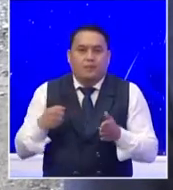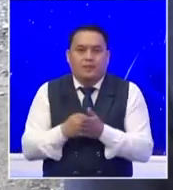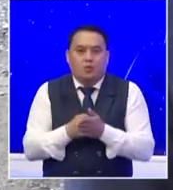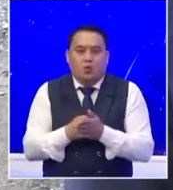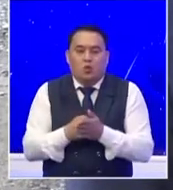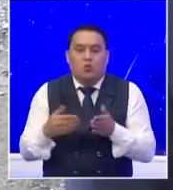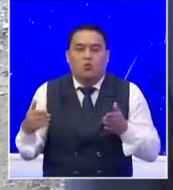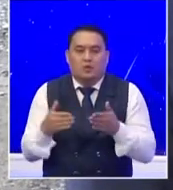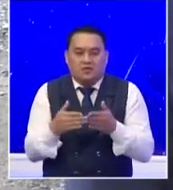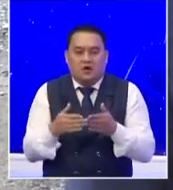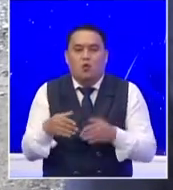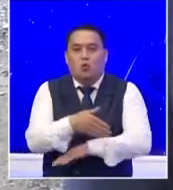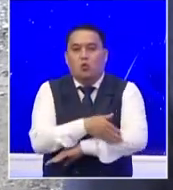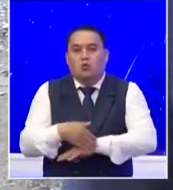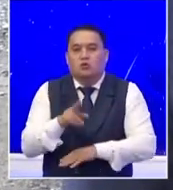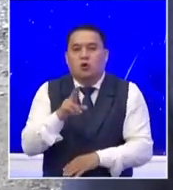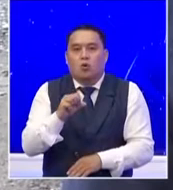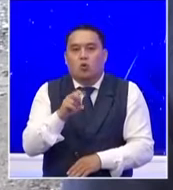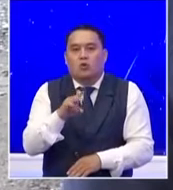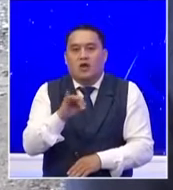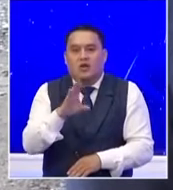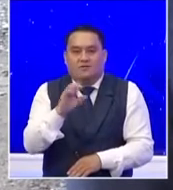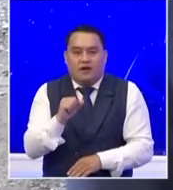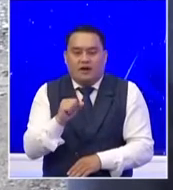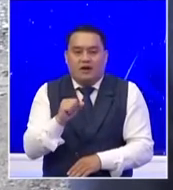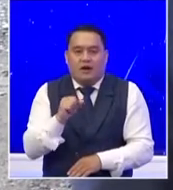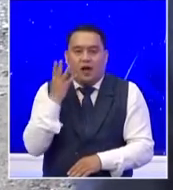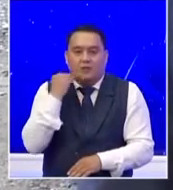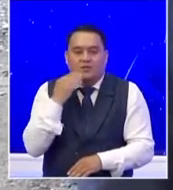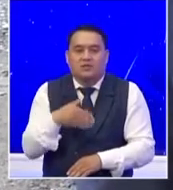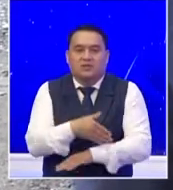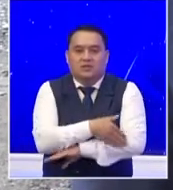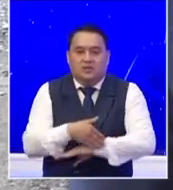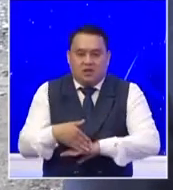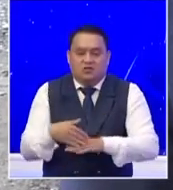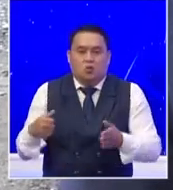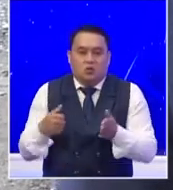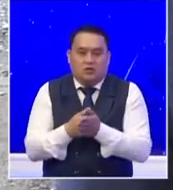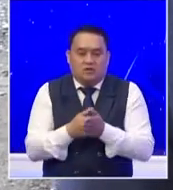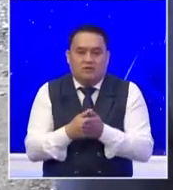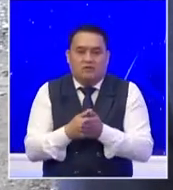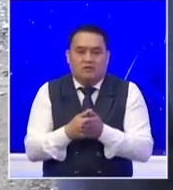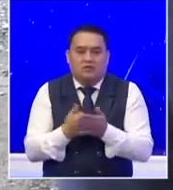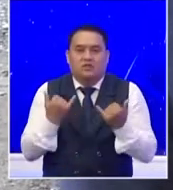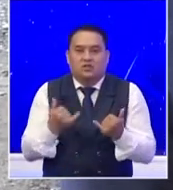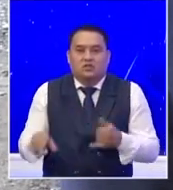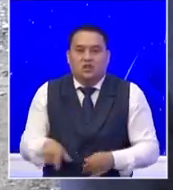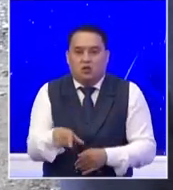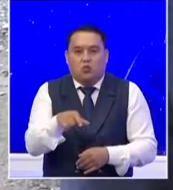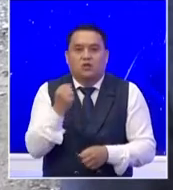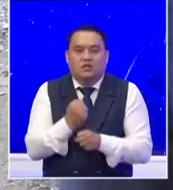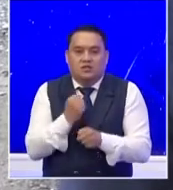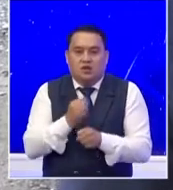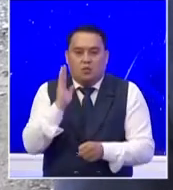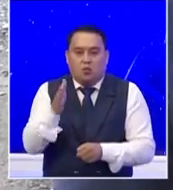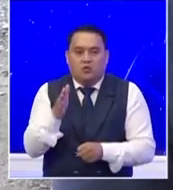улица Кунаева, получается, от Желтоксан до Алматинской трассы. И улица Медова, сейчас тротуар делается вот,